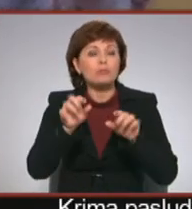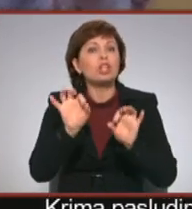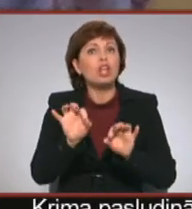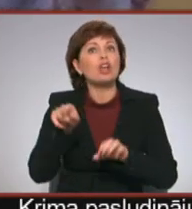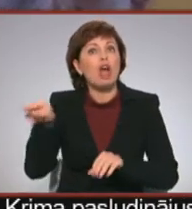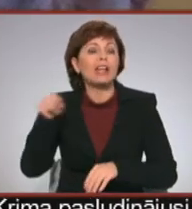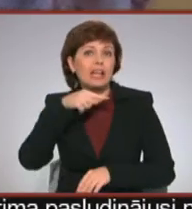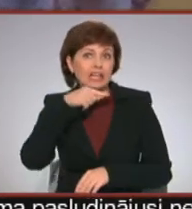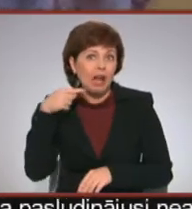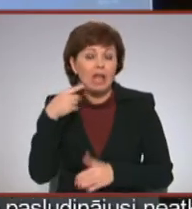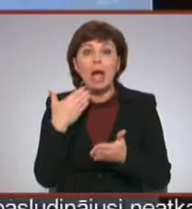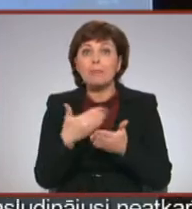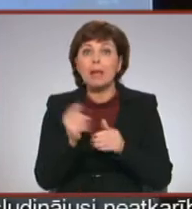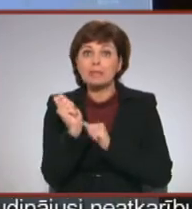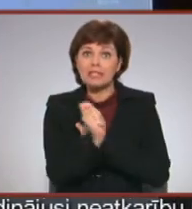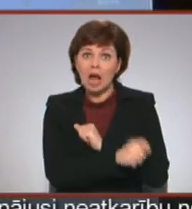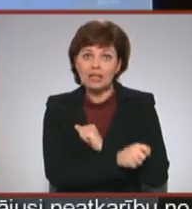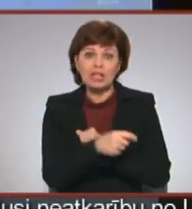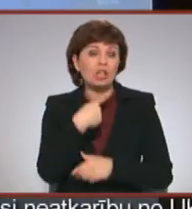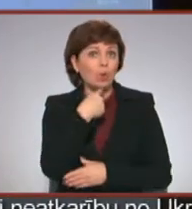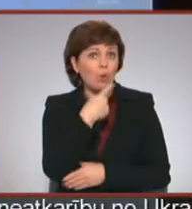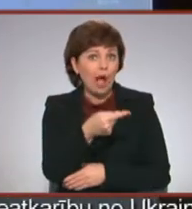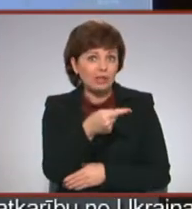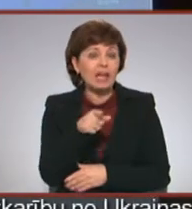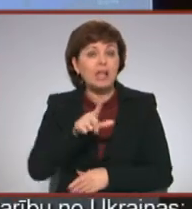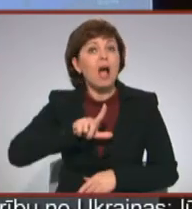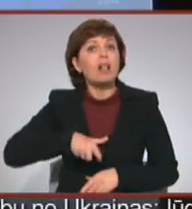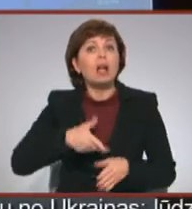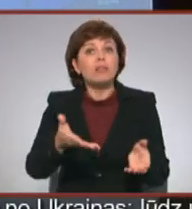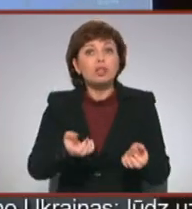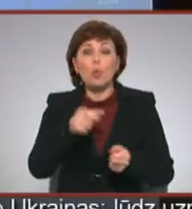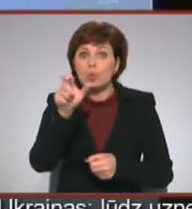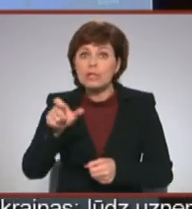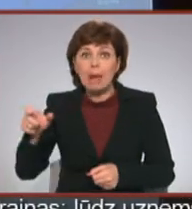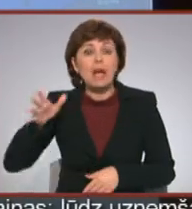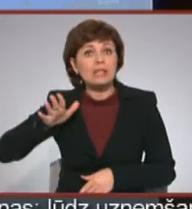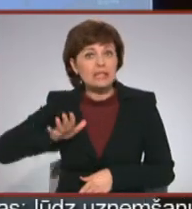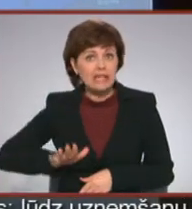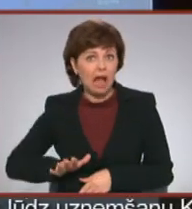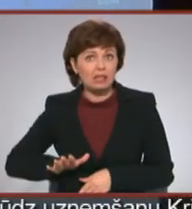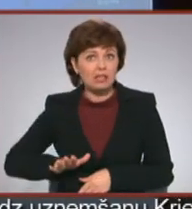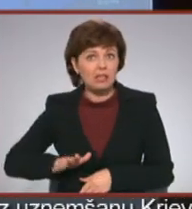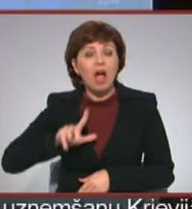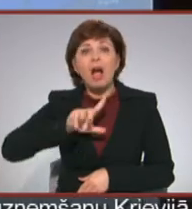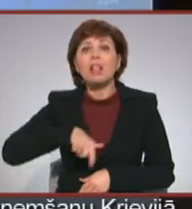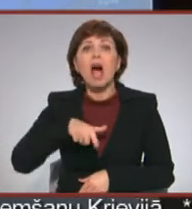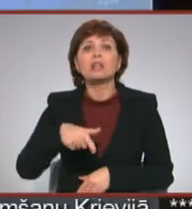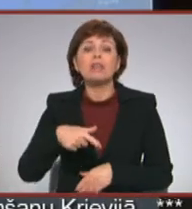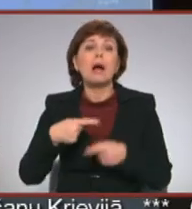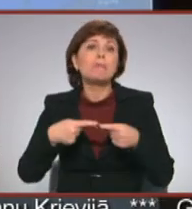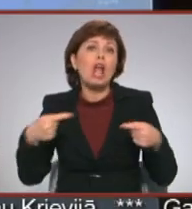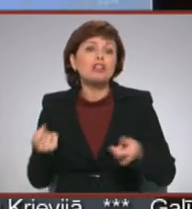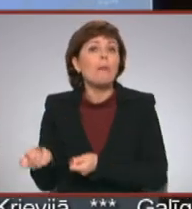Ja šādas sankcijas tiks noteiktas, tad viennozīmīgi Latvijas uzņēmēji cietīs. Un Latvijas preču